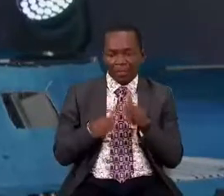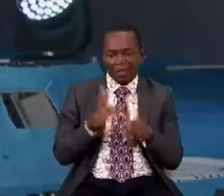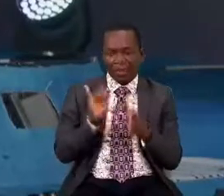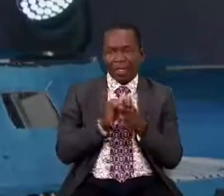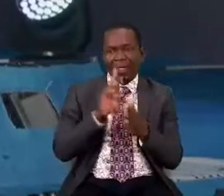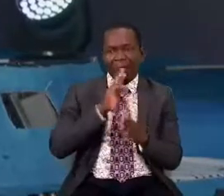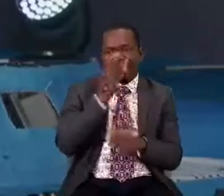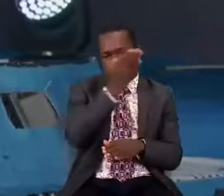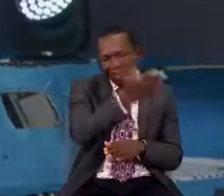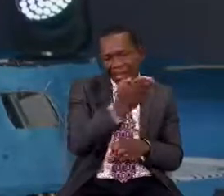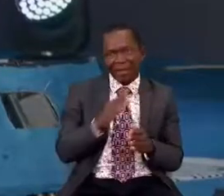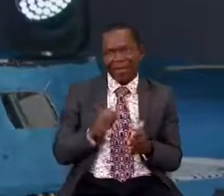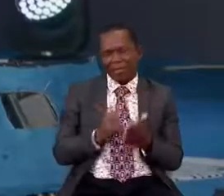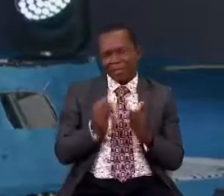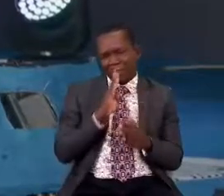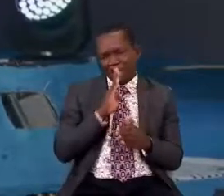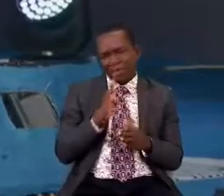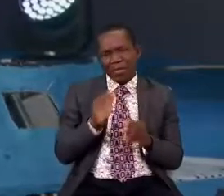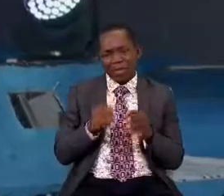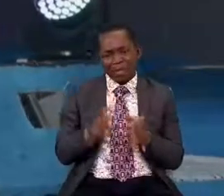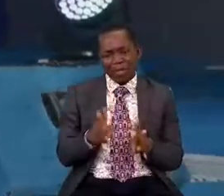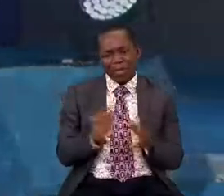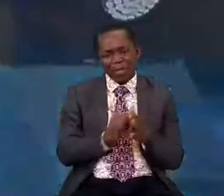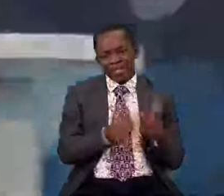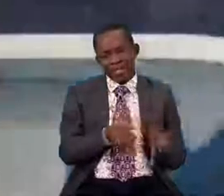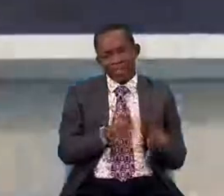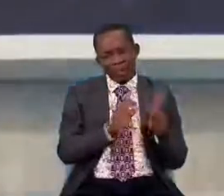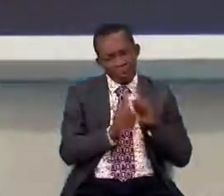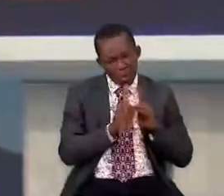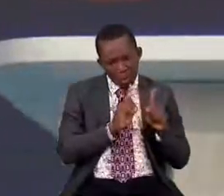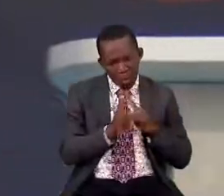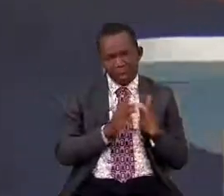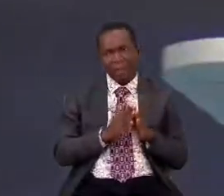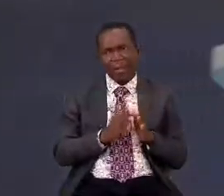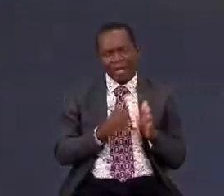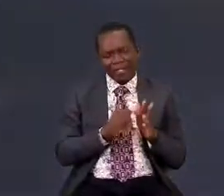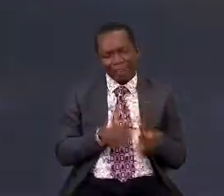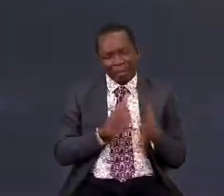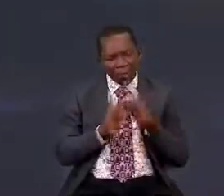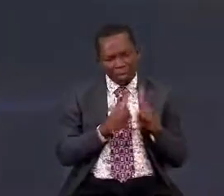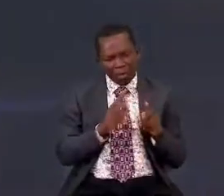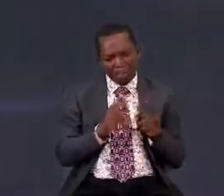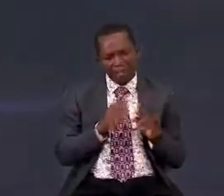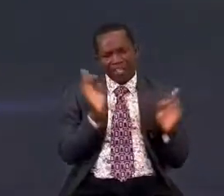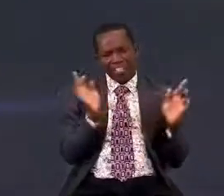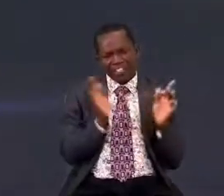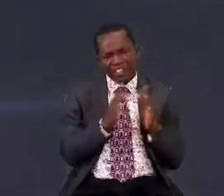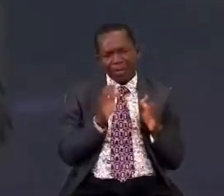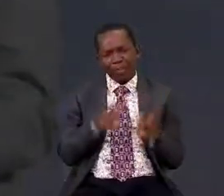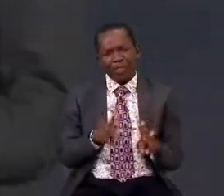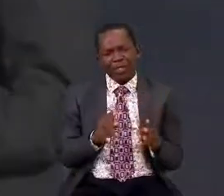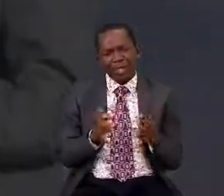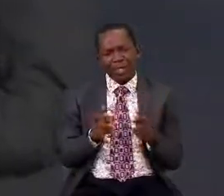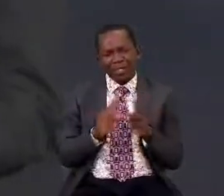Ils parlent légèrement. Ils parlent, ils se peuvent peut-être à cause de la main